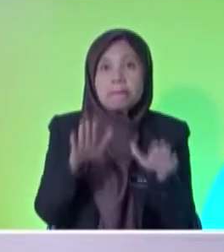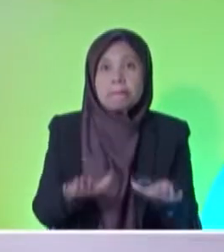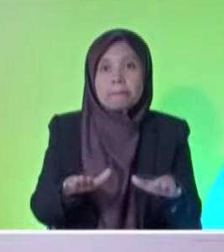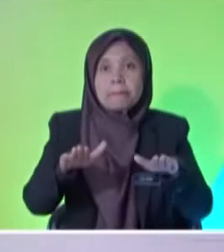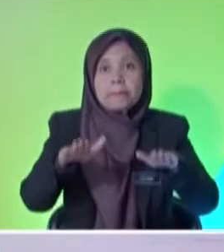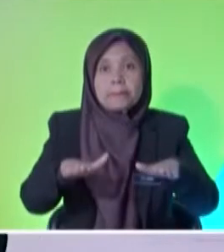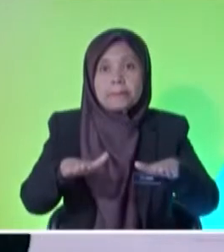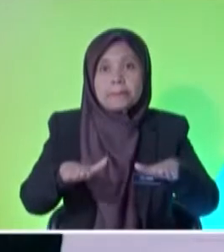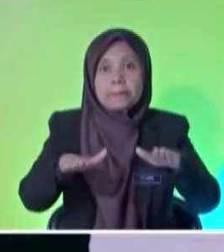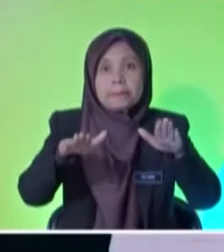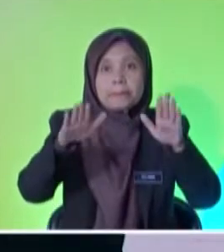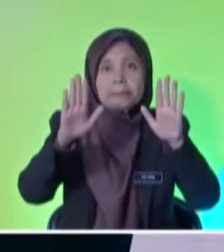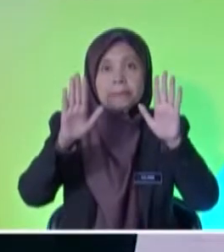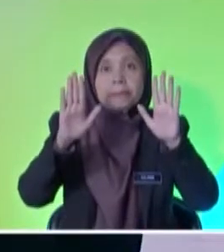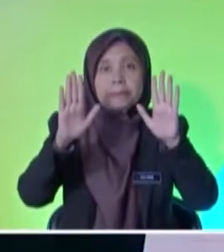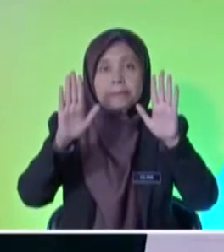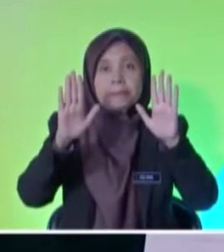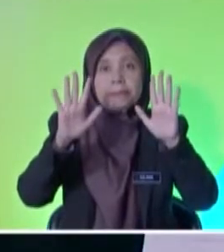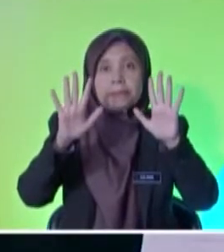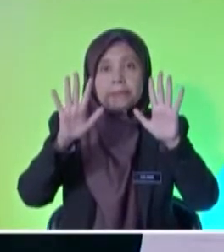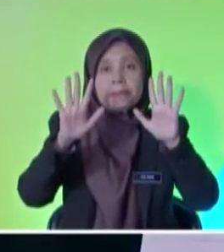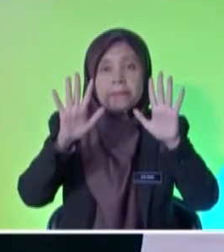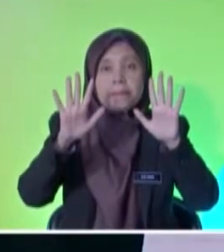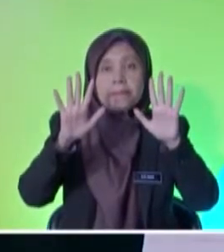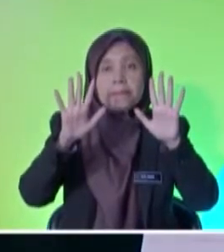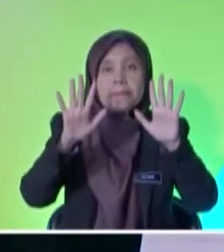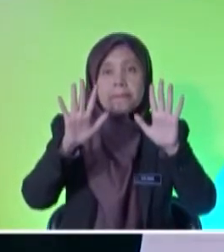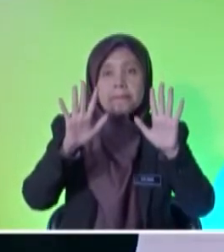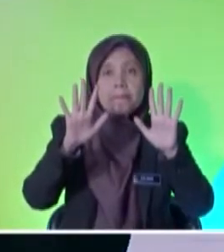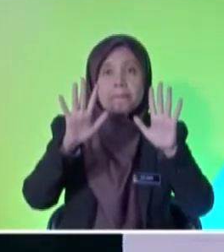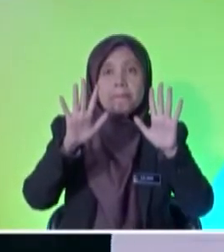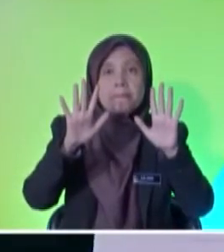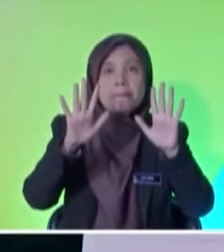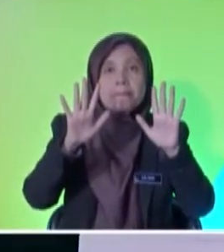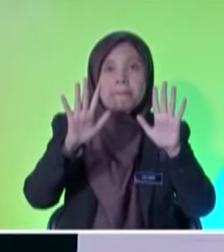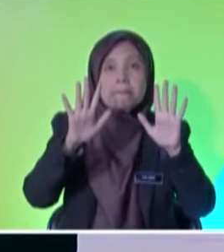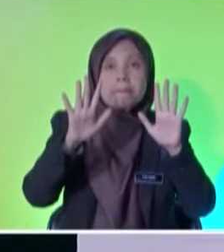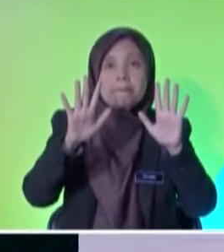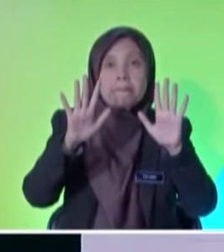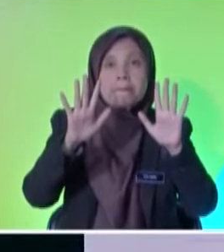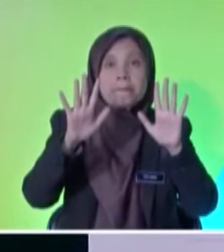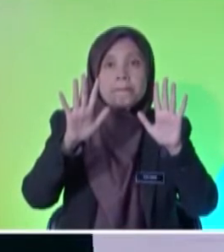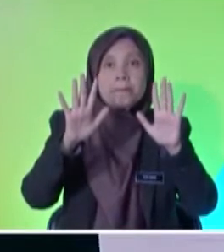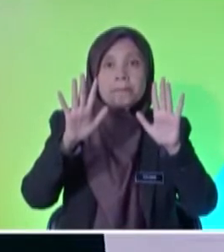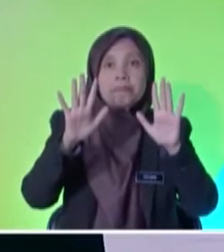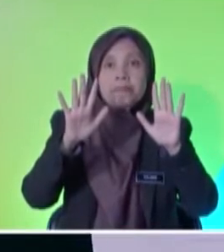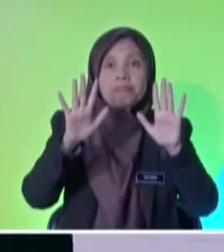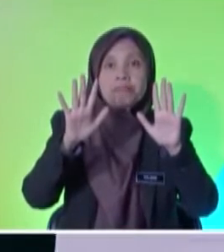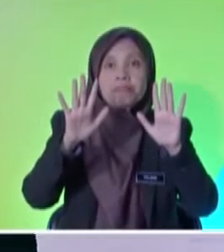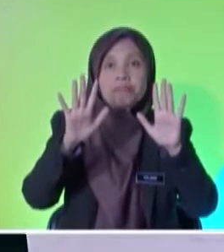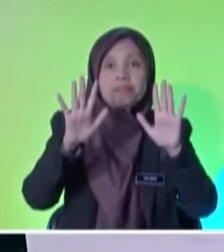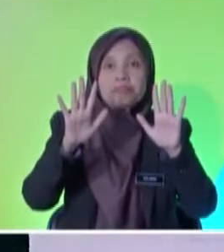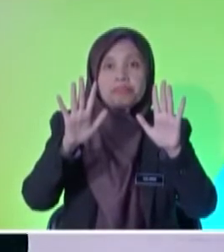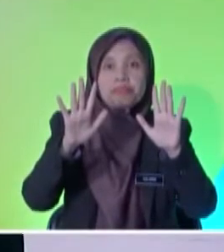Oki angkat tangan Coba tengok adalah tidak ada juga tidak kamera oke Ada baik